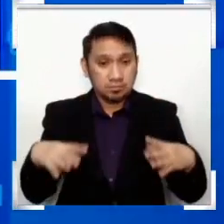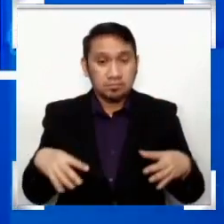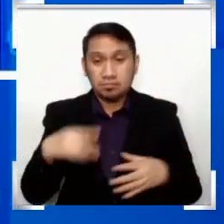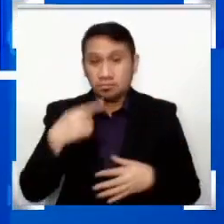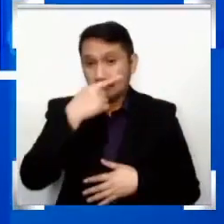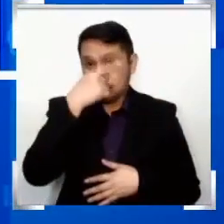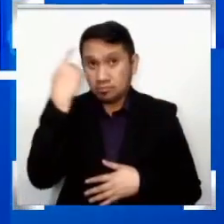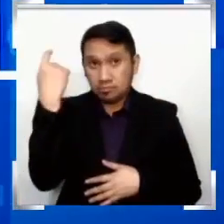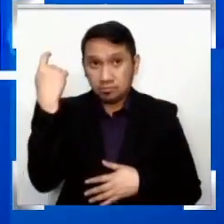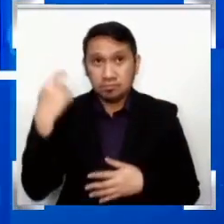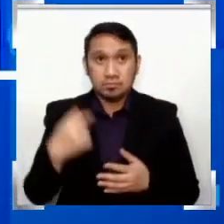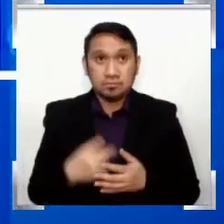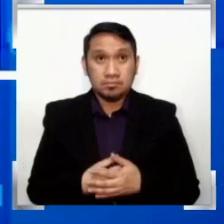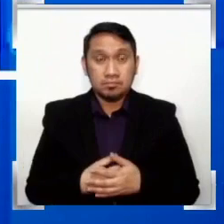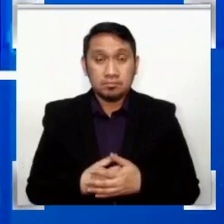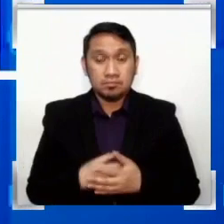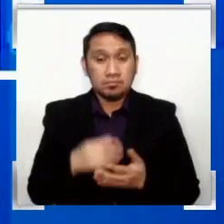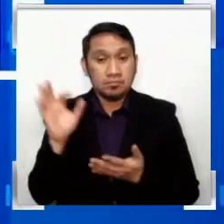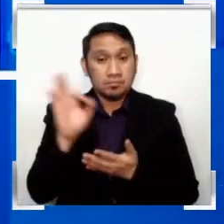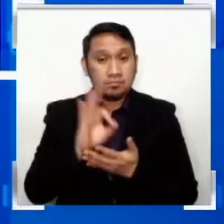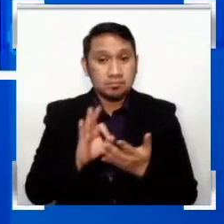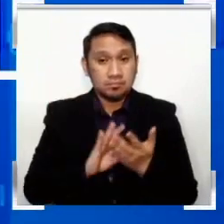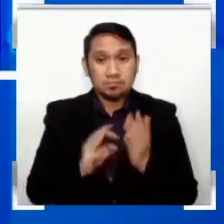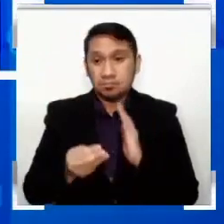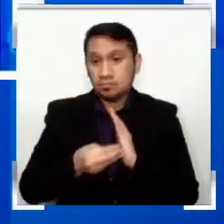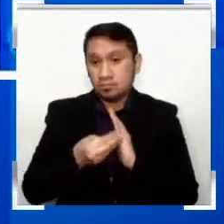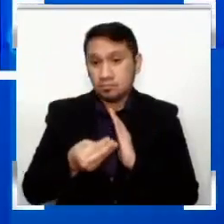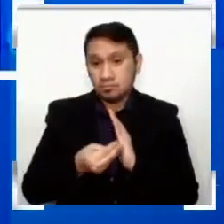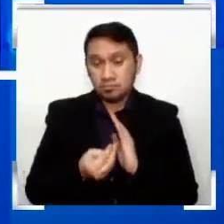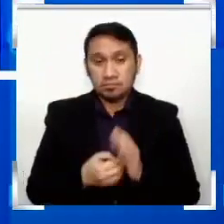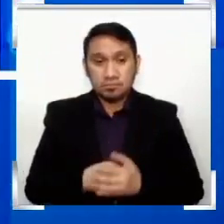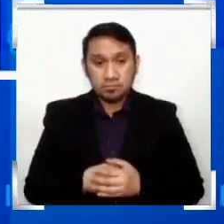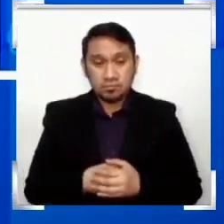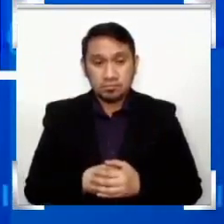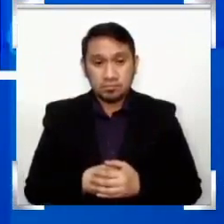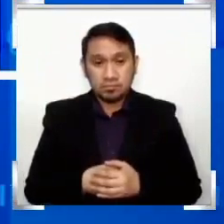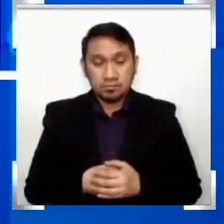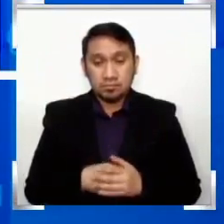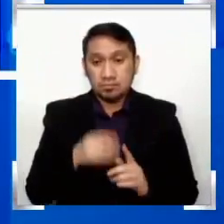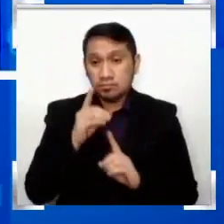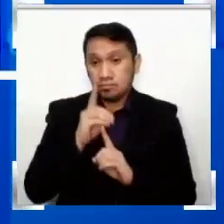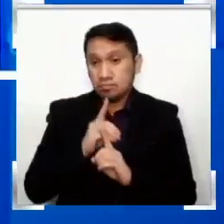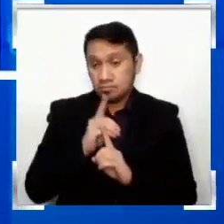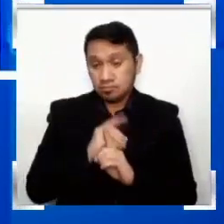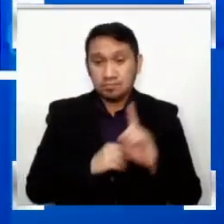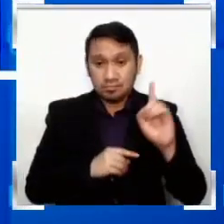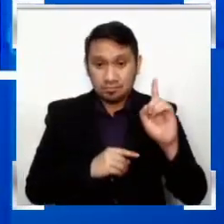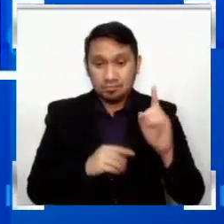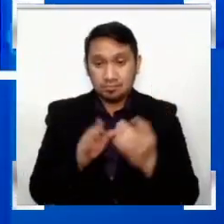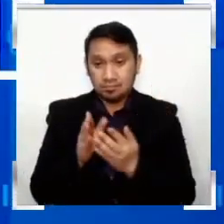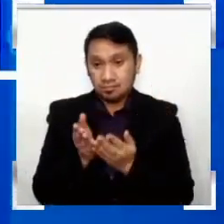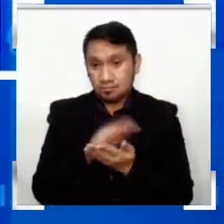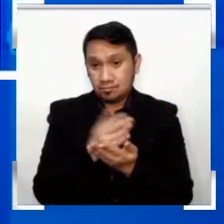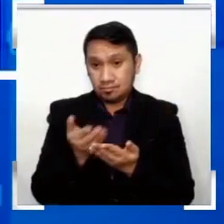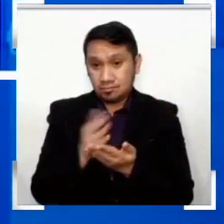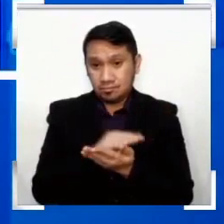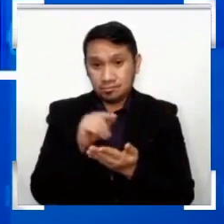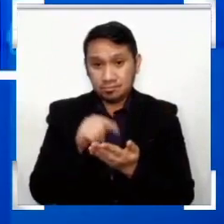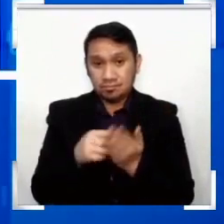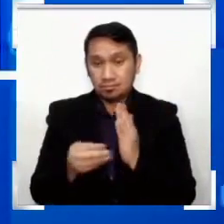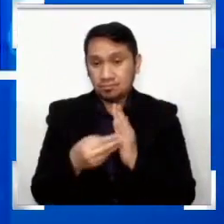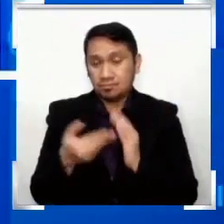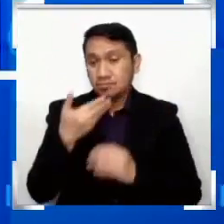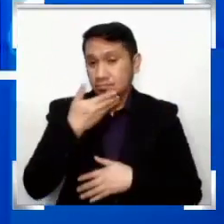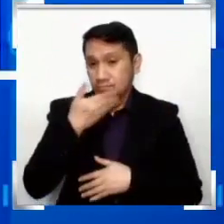ensemble para sa fashion magazine na preview. Ang December cover girl, kinilala ring best dressed sa